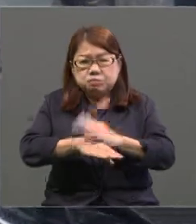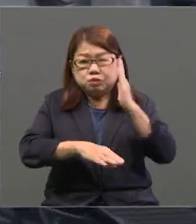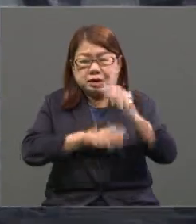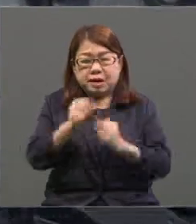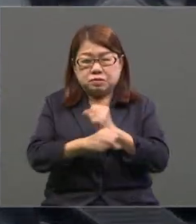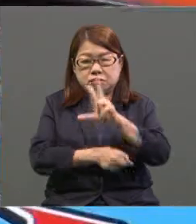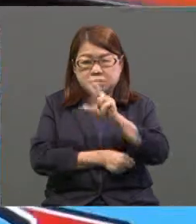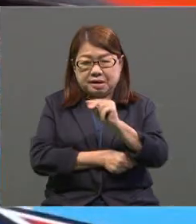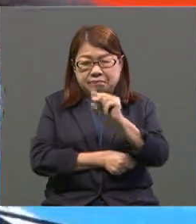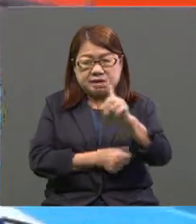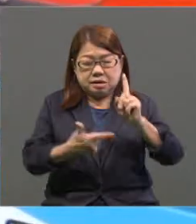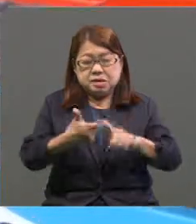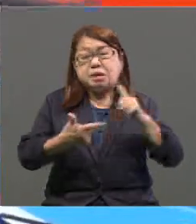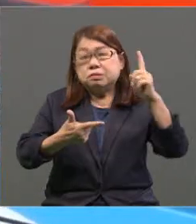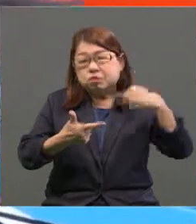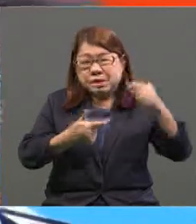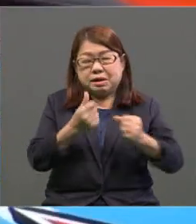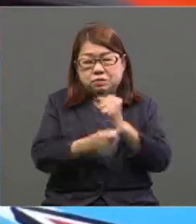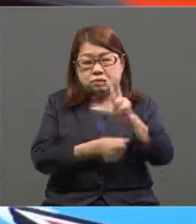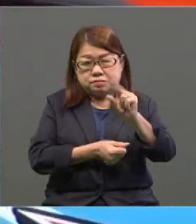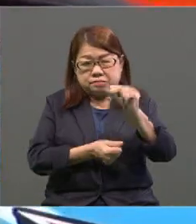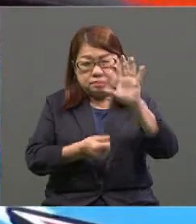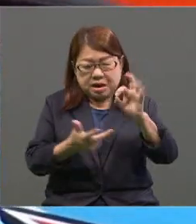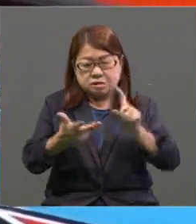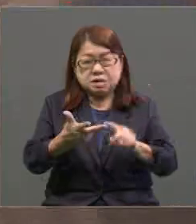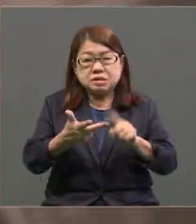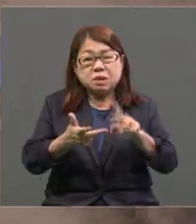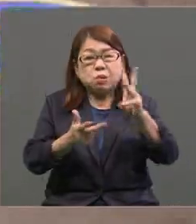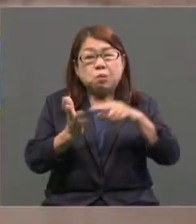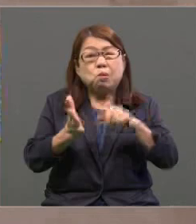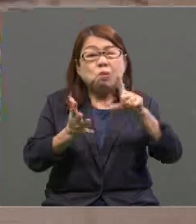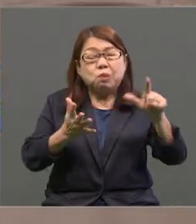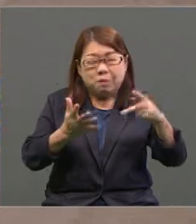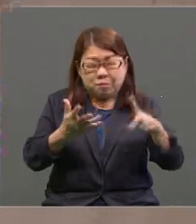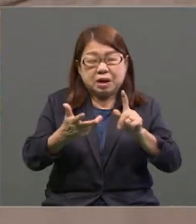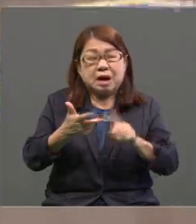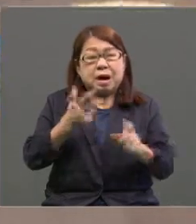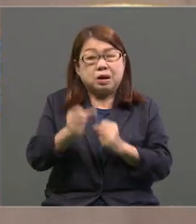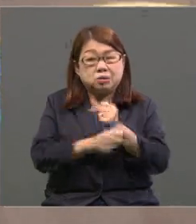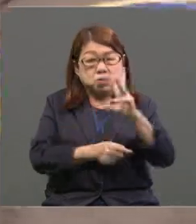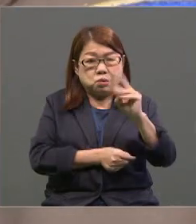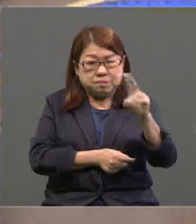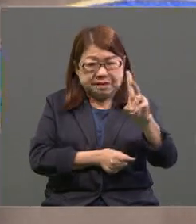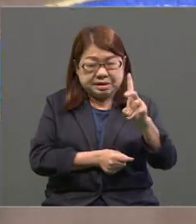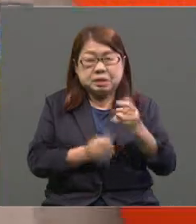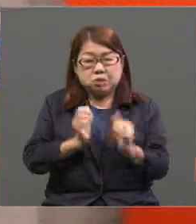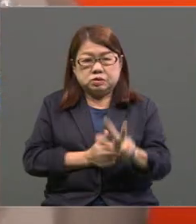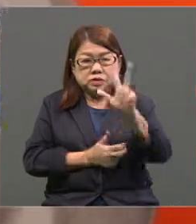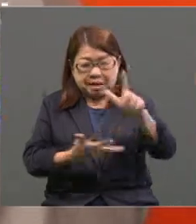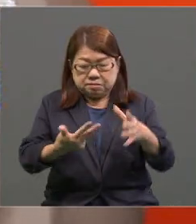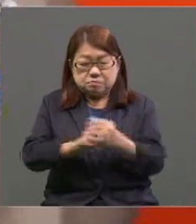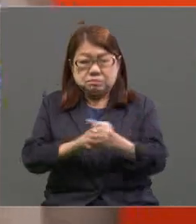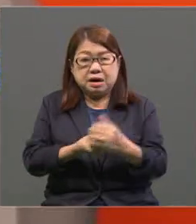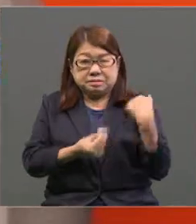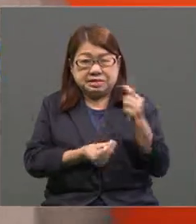สาวธนัฏฐาแสนสุขอายุ 39ปีนายวันลภกาญจนประภากุลอายุ 61ปี 3คนนี้คือ 3ใน